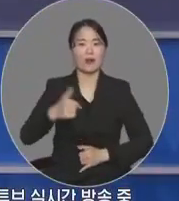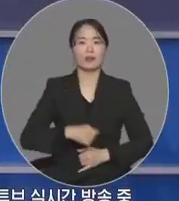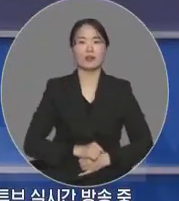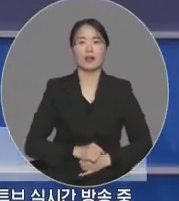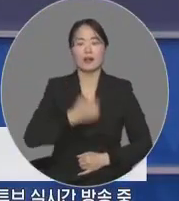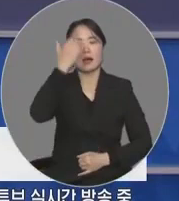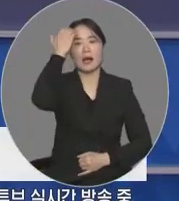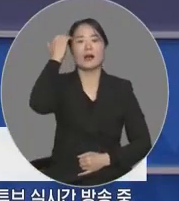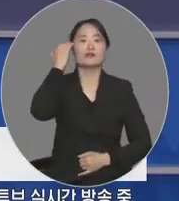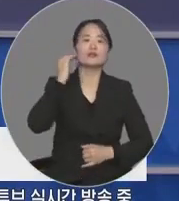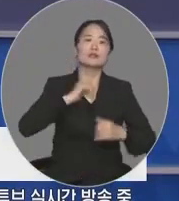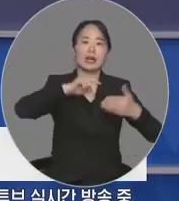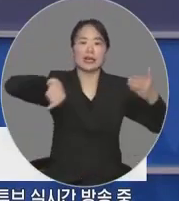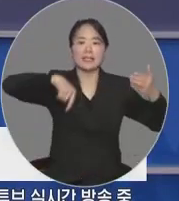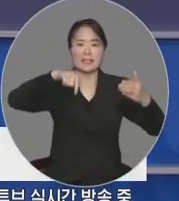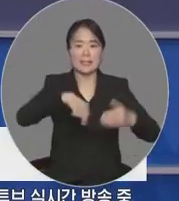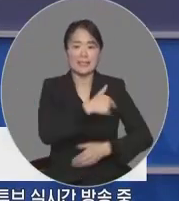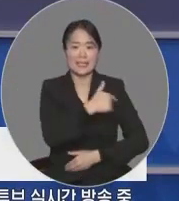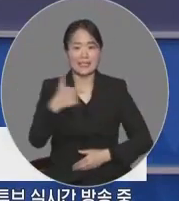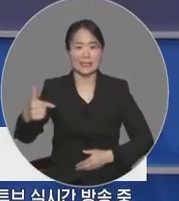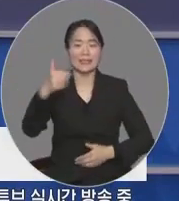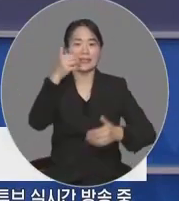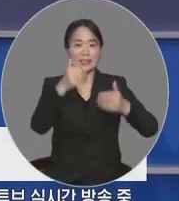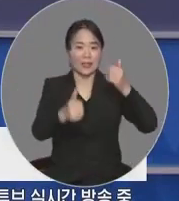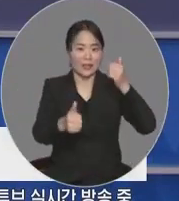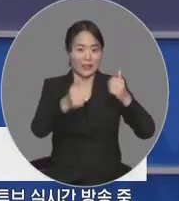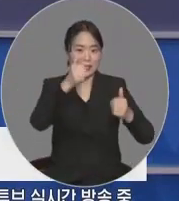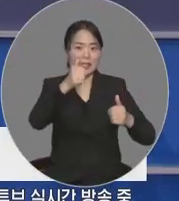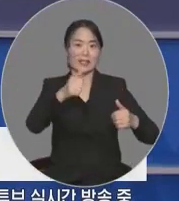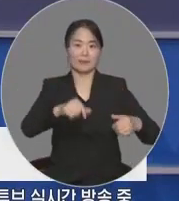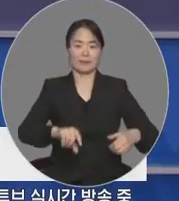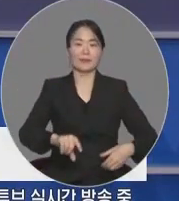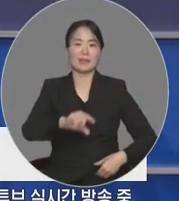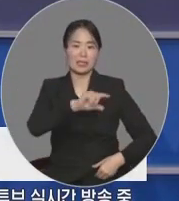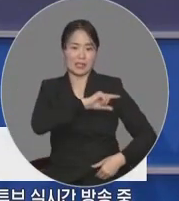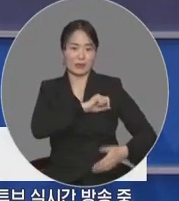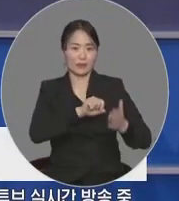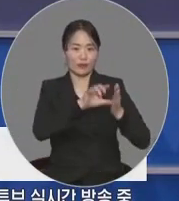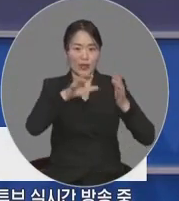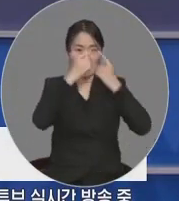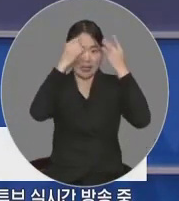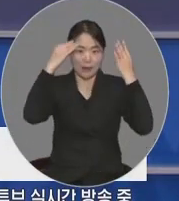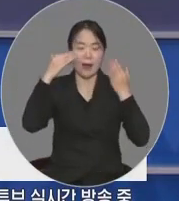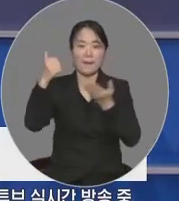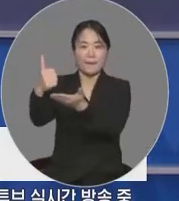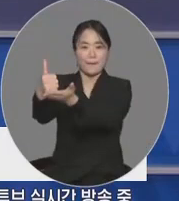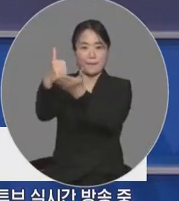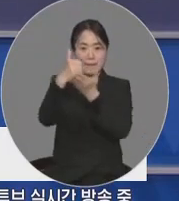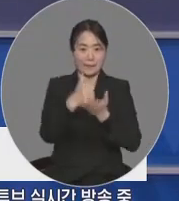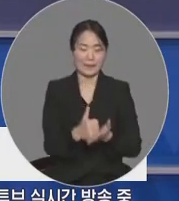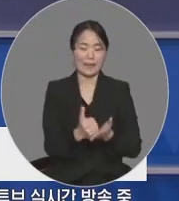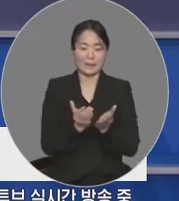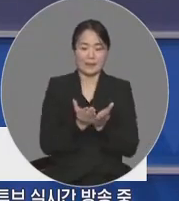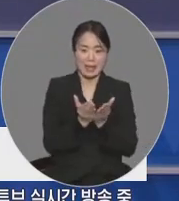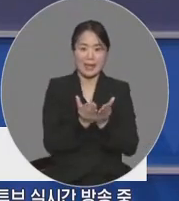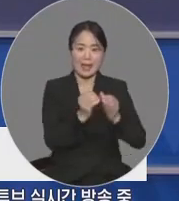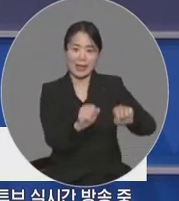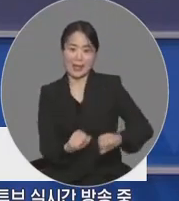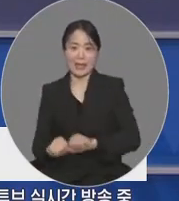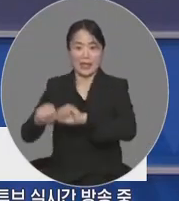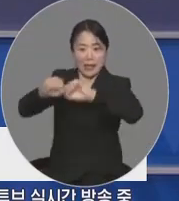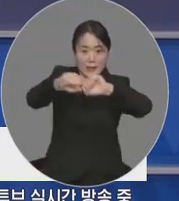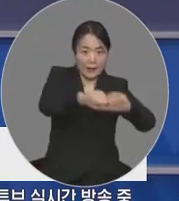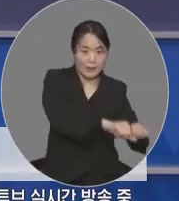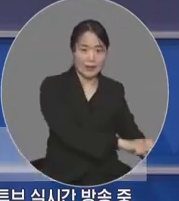중 최다 명문대 초청 경기인 세계 명문대학 조정대회가 내년